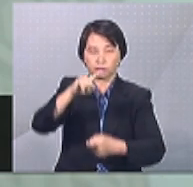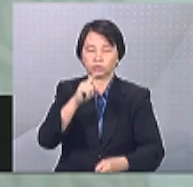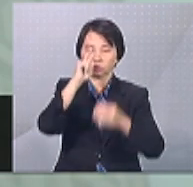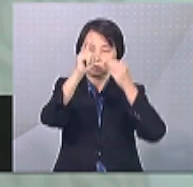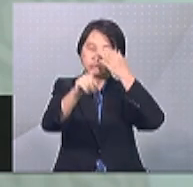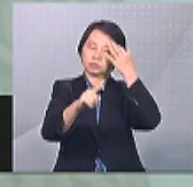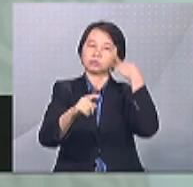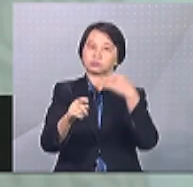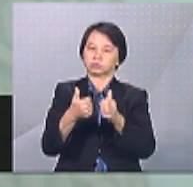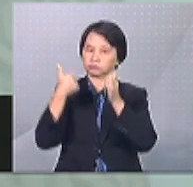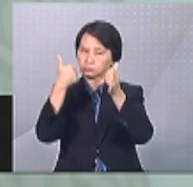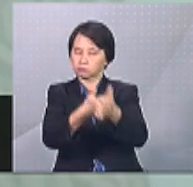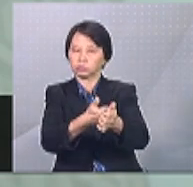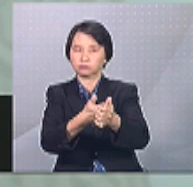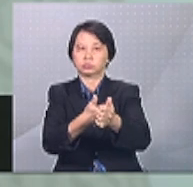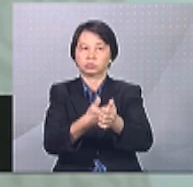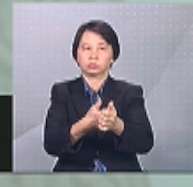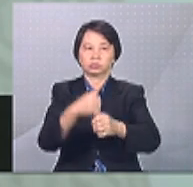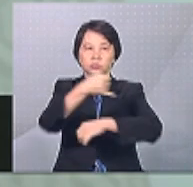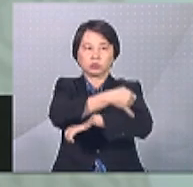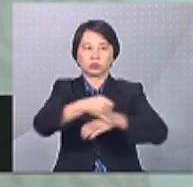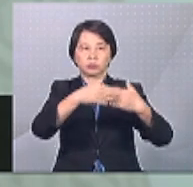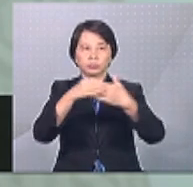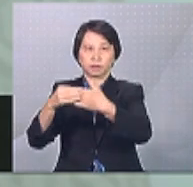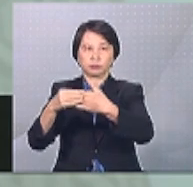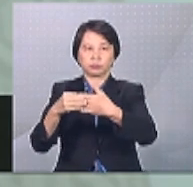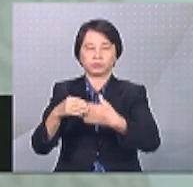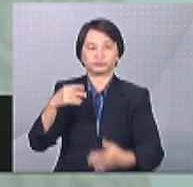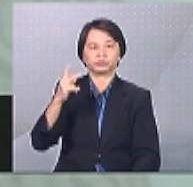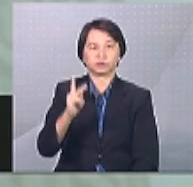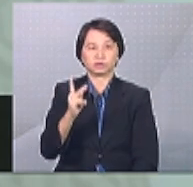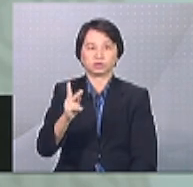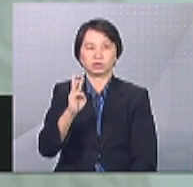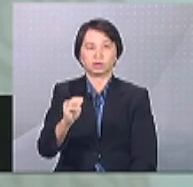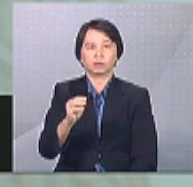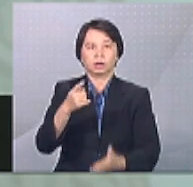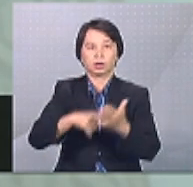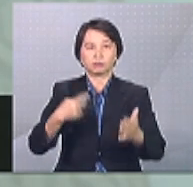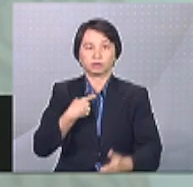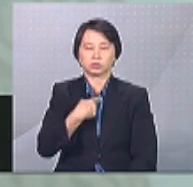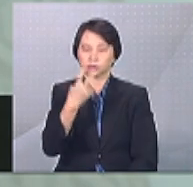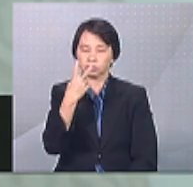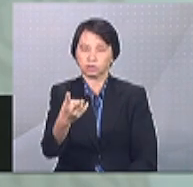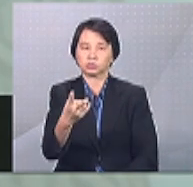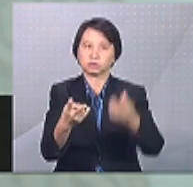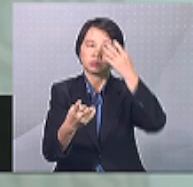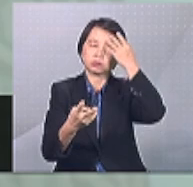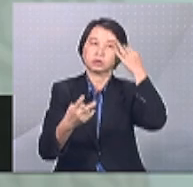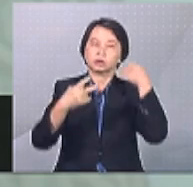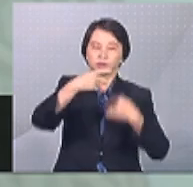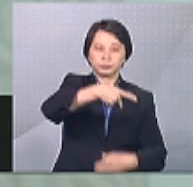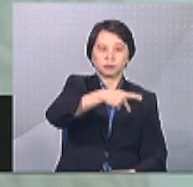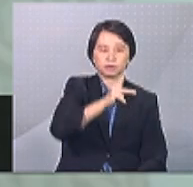memastikan kepatuhan kepada garis panduan yang dikeluarkan oleh KKM. Apa yang kita lihat di PKP 1